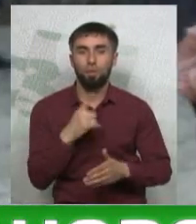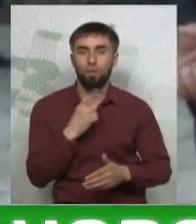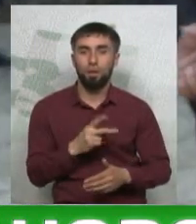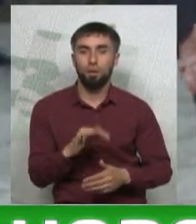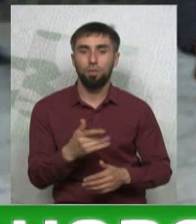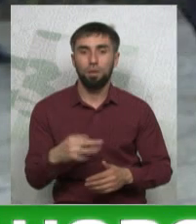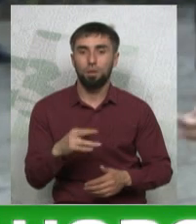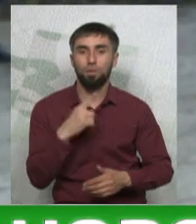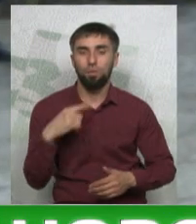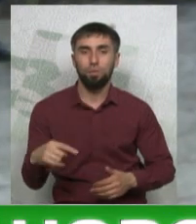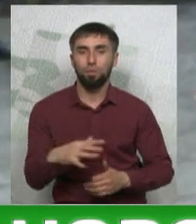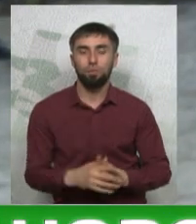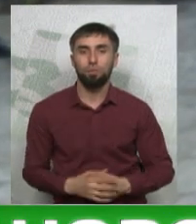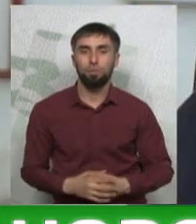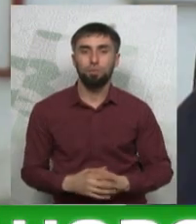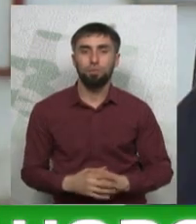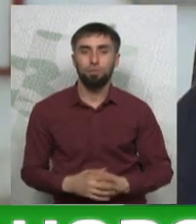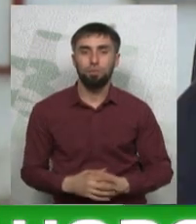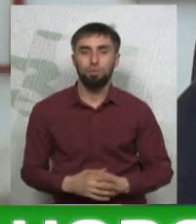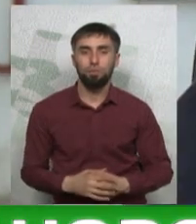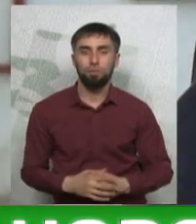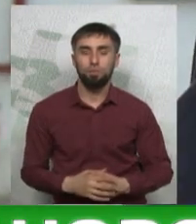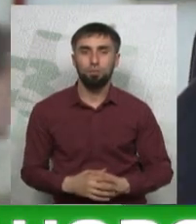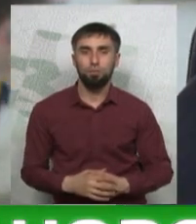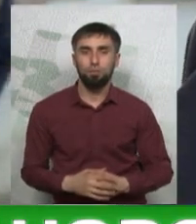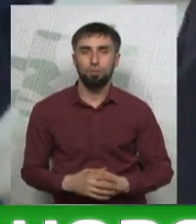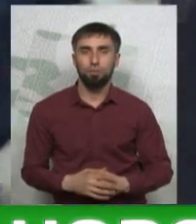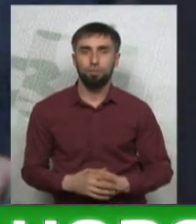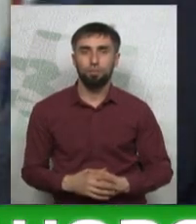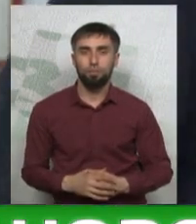Национальной гвардии России. Идрис Ижиев, Адам Гулоев, Магомед Доскиев. Новости 24.